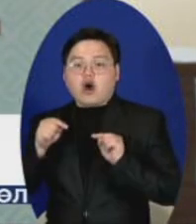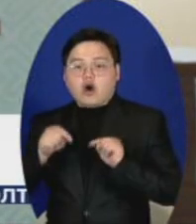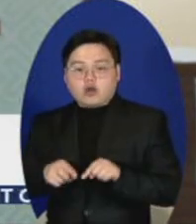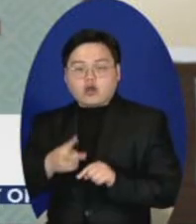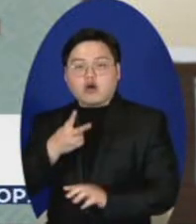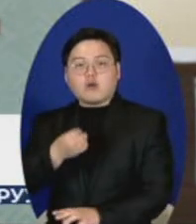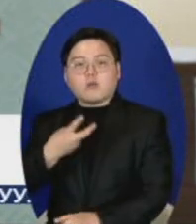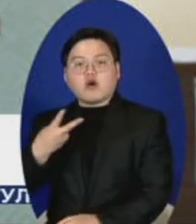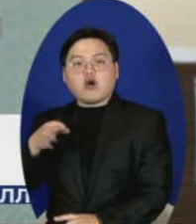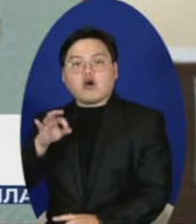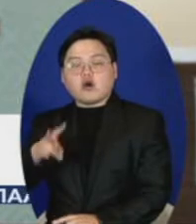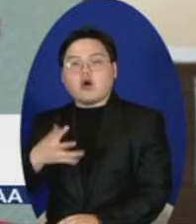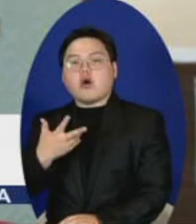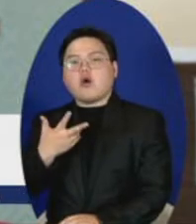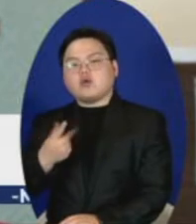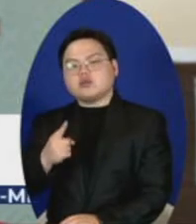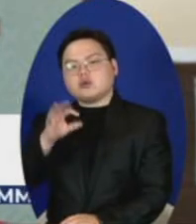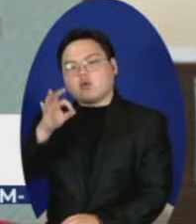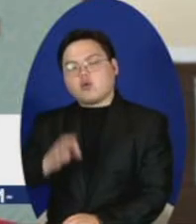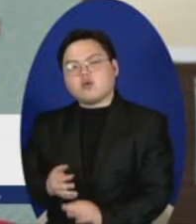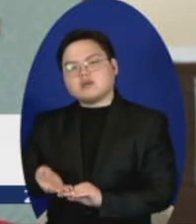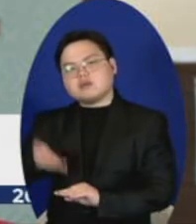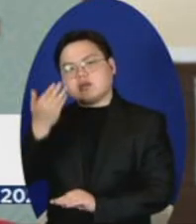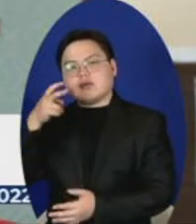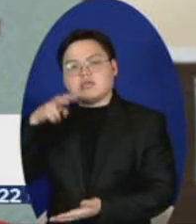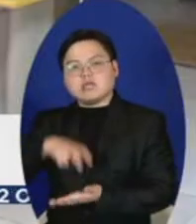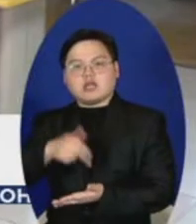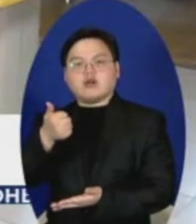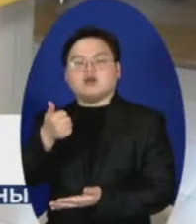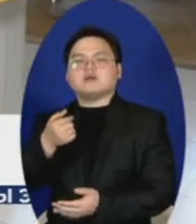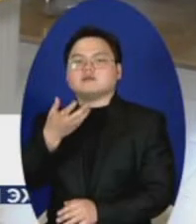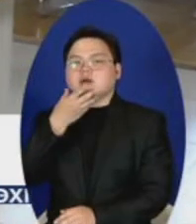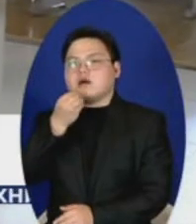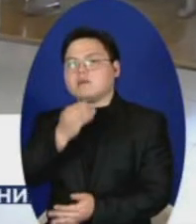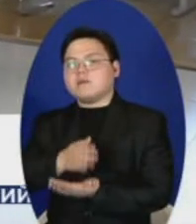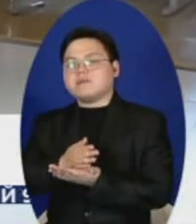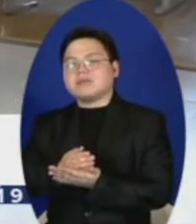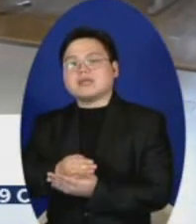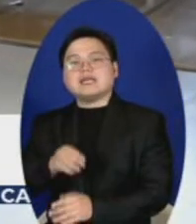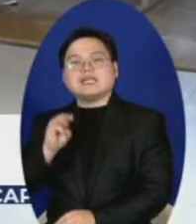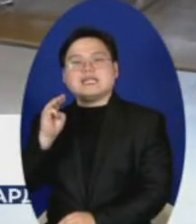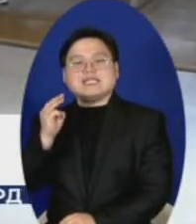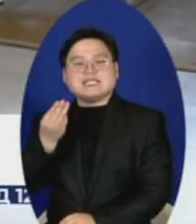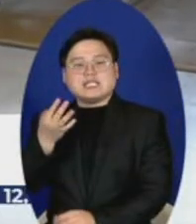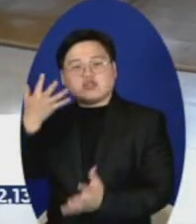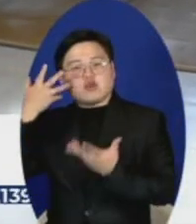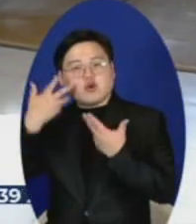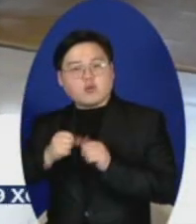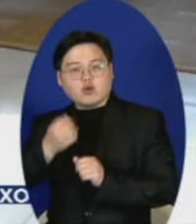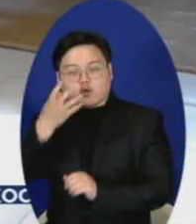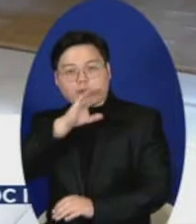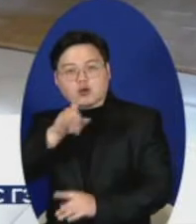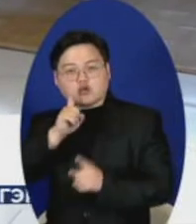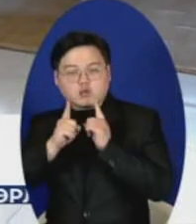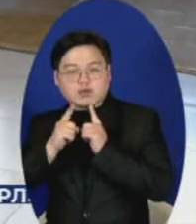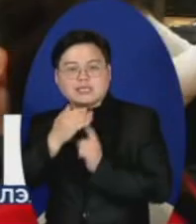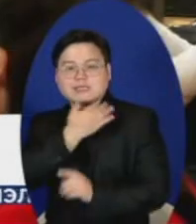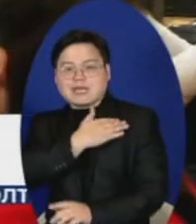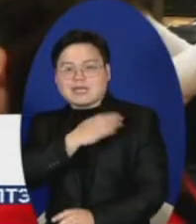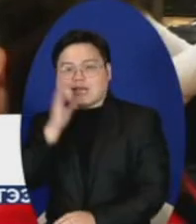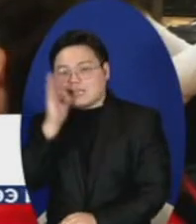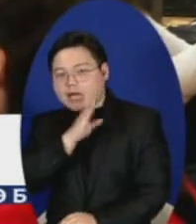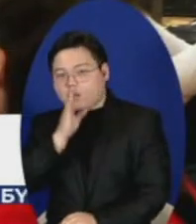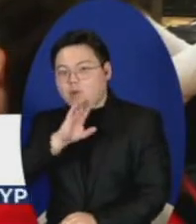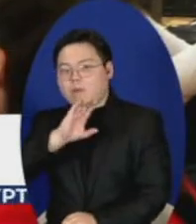бол 31% тэнцэлтэйгээр явж байна. Шалгалтын зохион байгуулалтад төрийн албаны зөвлөөс гадна цагдаа тагнуулын байгууллага